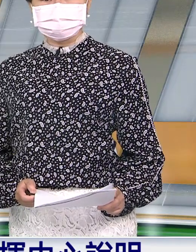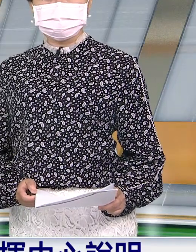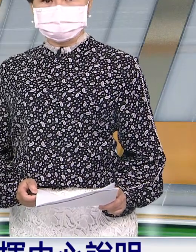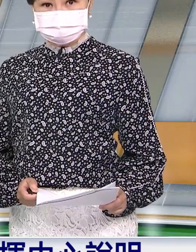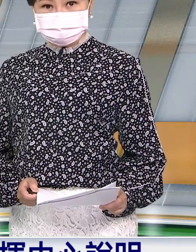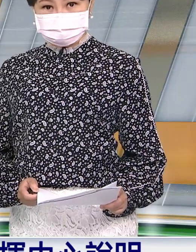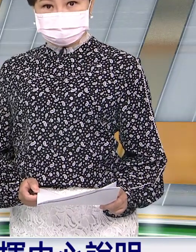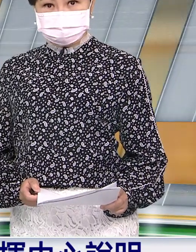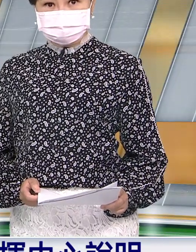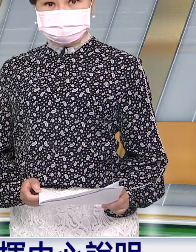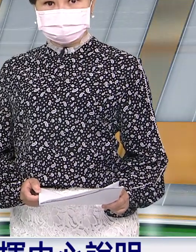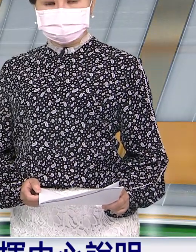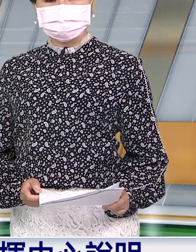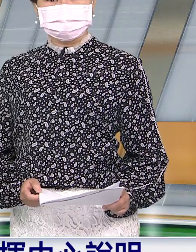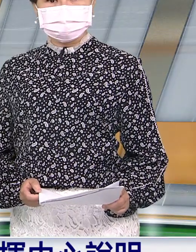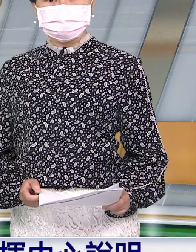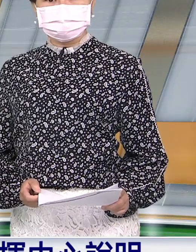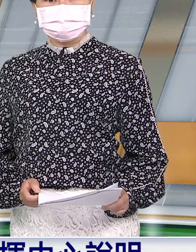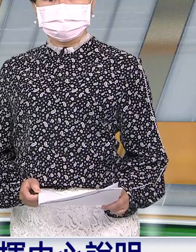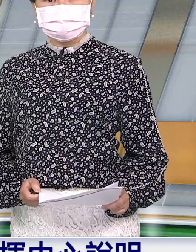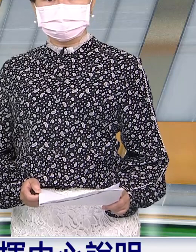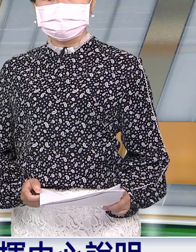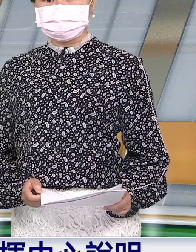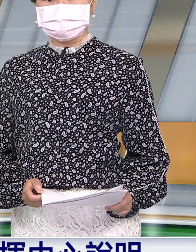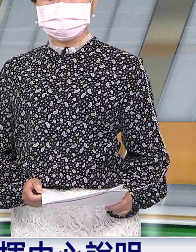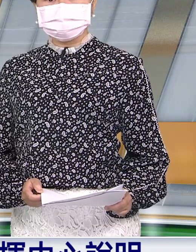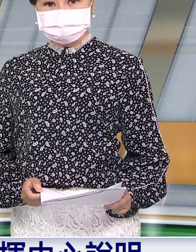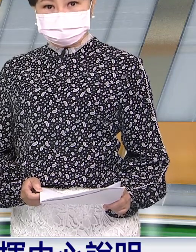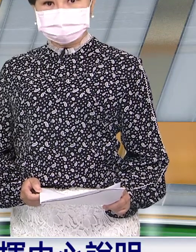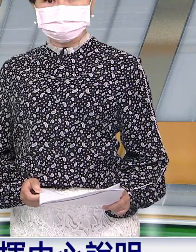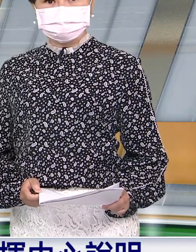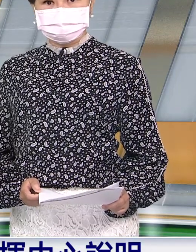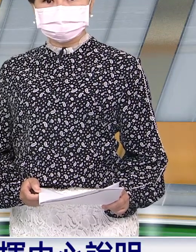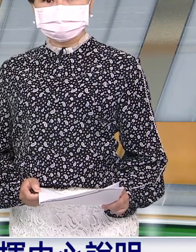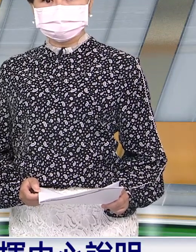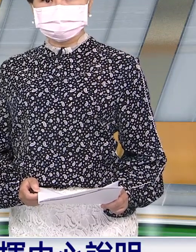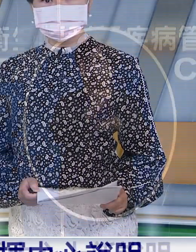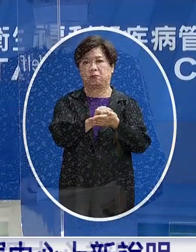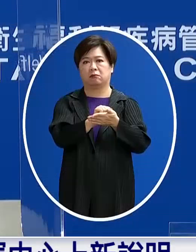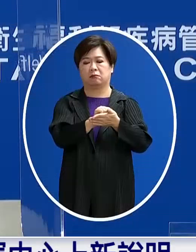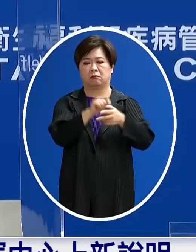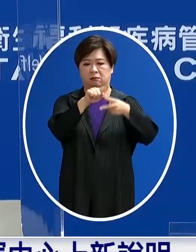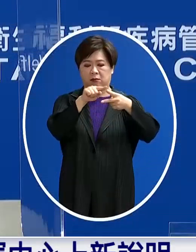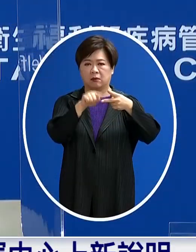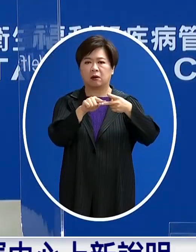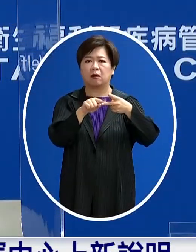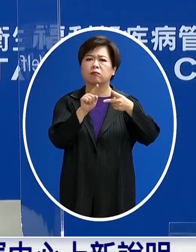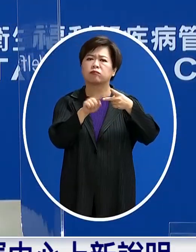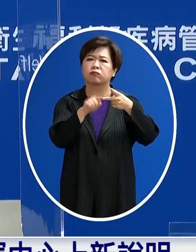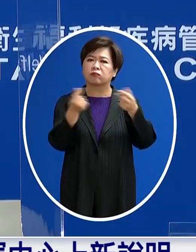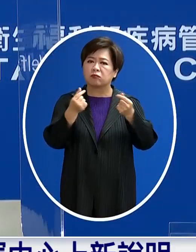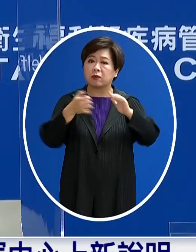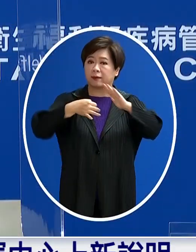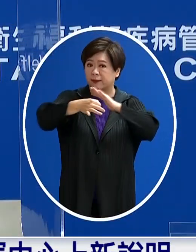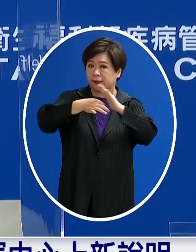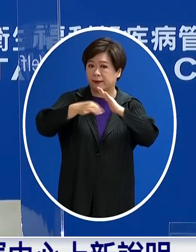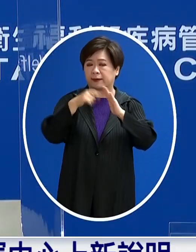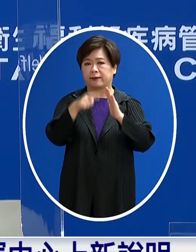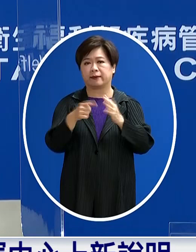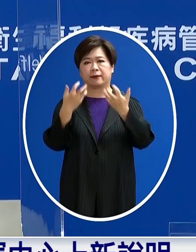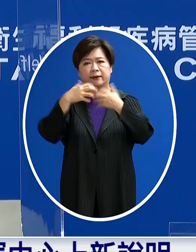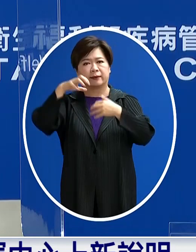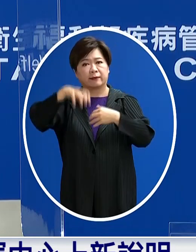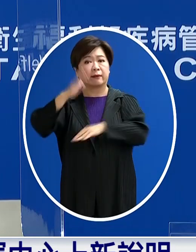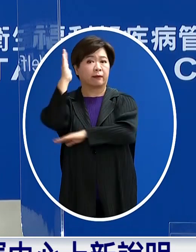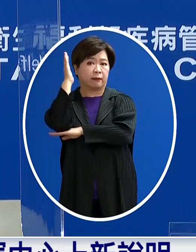议，目前疫情指挥中心正在召开记者会，来听现场详细的说明。 店或是店家、机